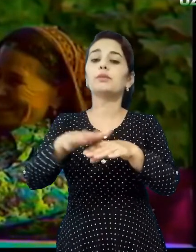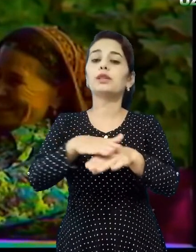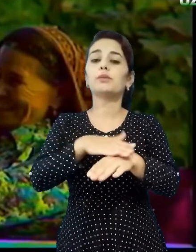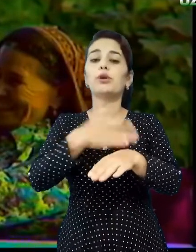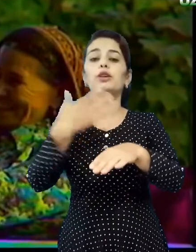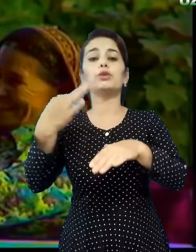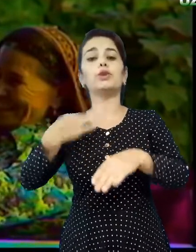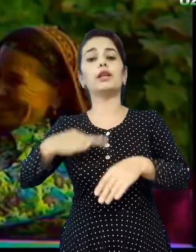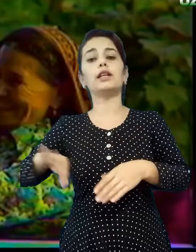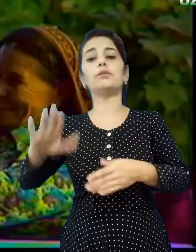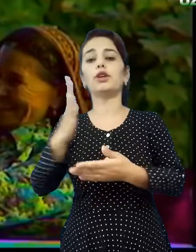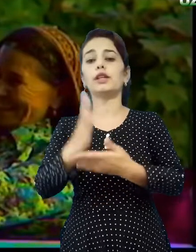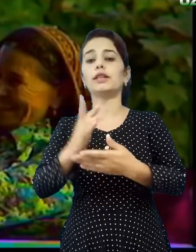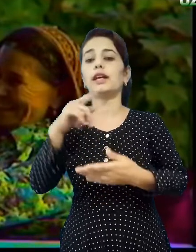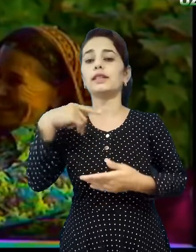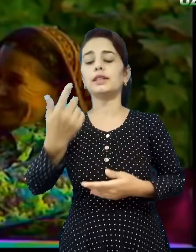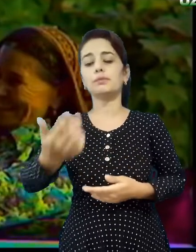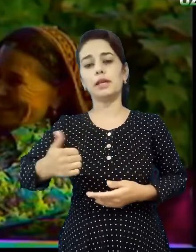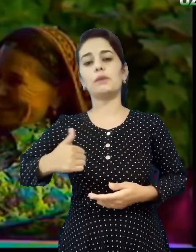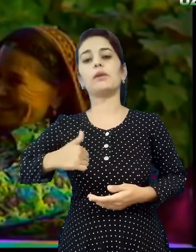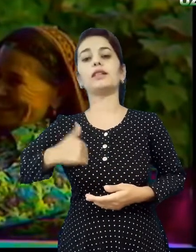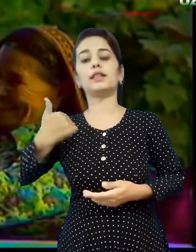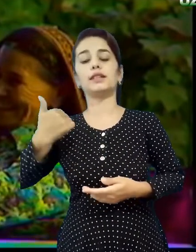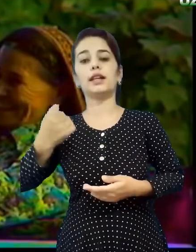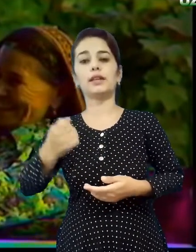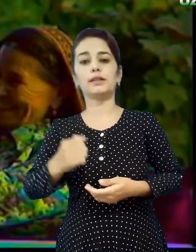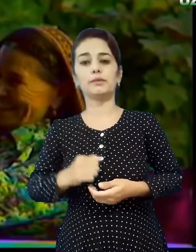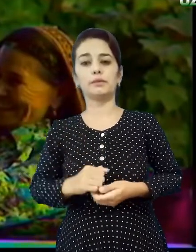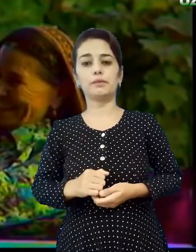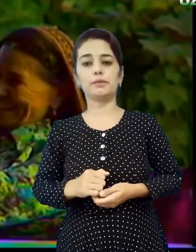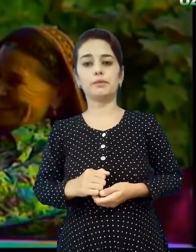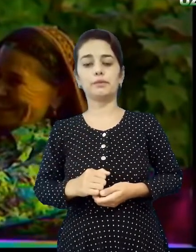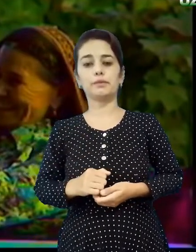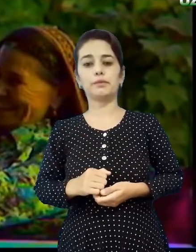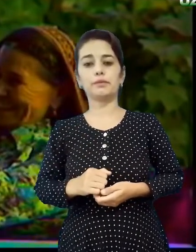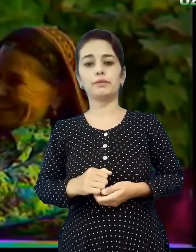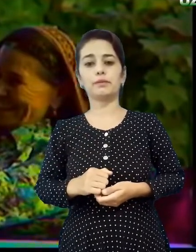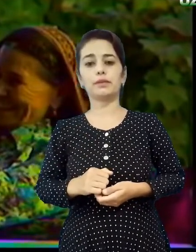ham mehribon o'g'illari borligini aytib maqtanadilar.